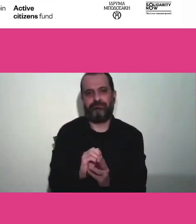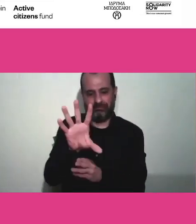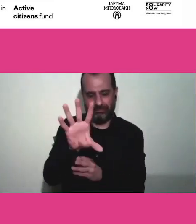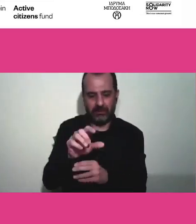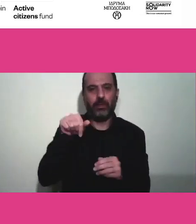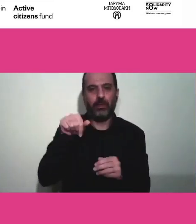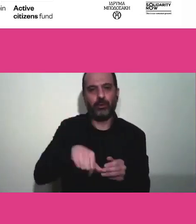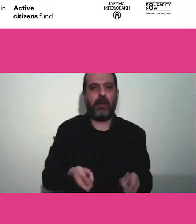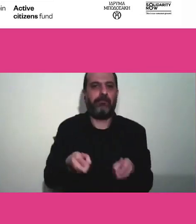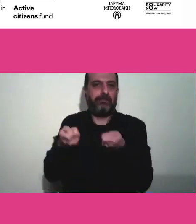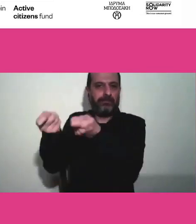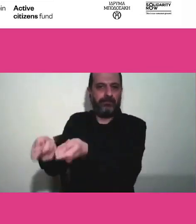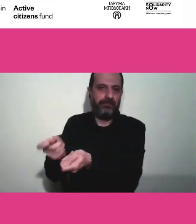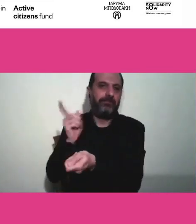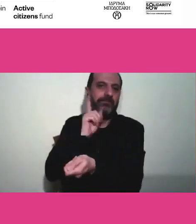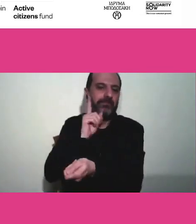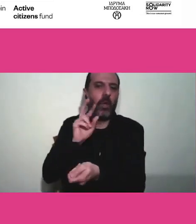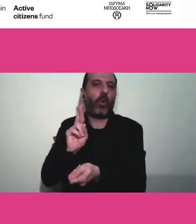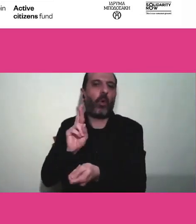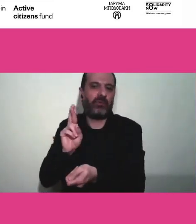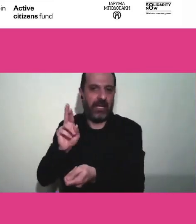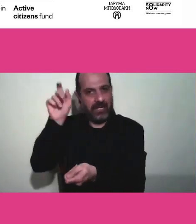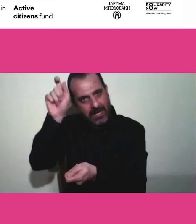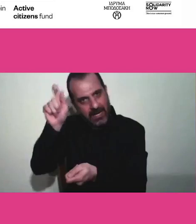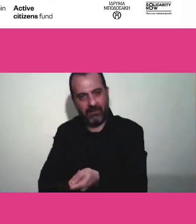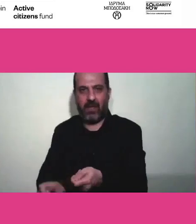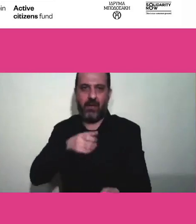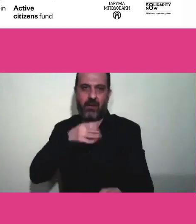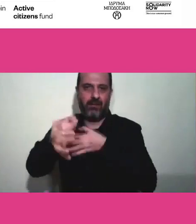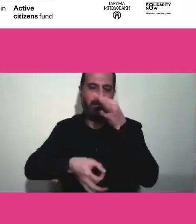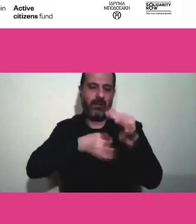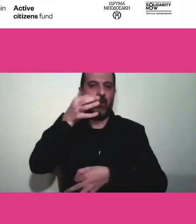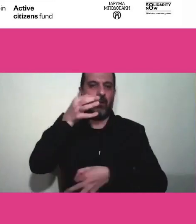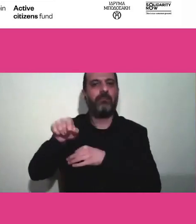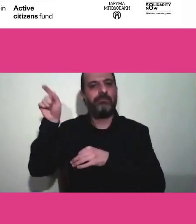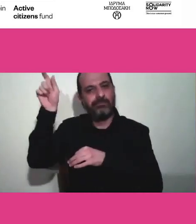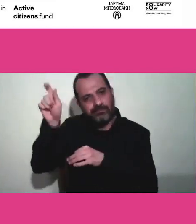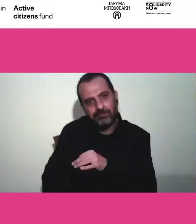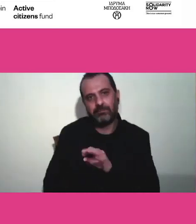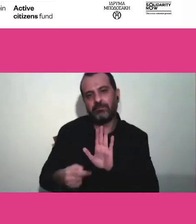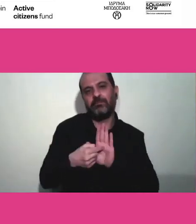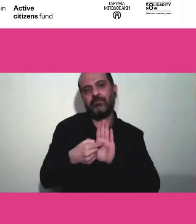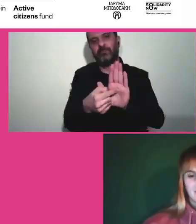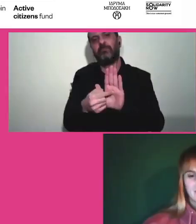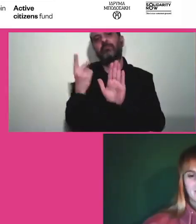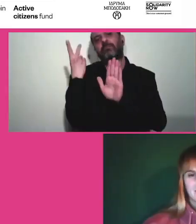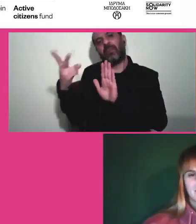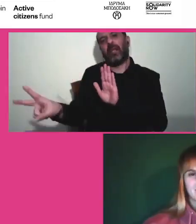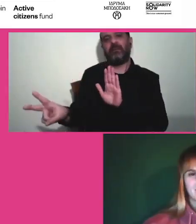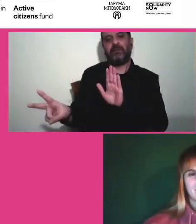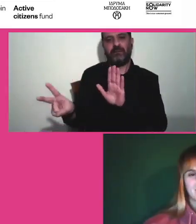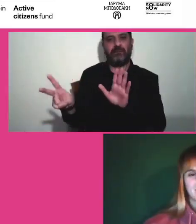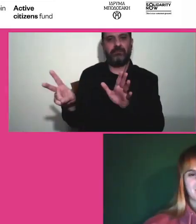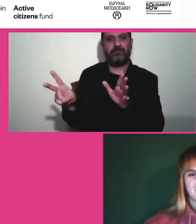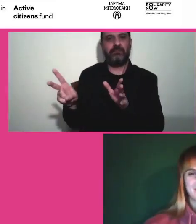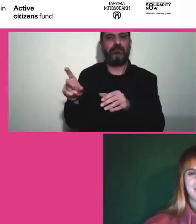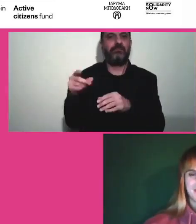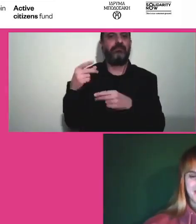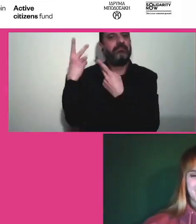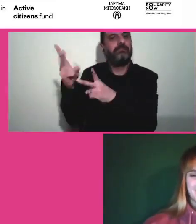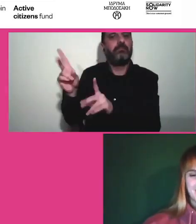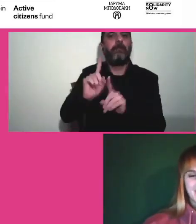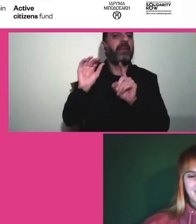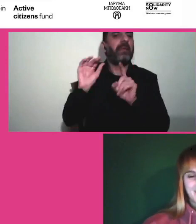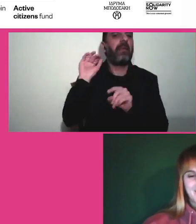στη Ροξάνη για να μας παρουσιάσει τους δικούς της καλεσμένους για